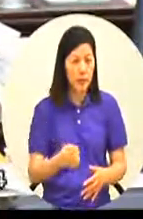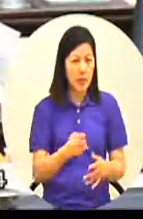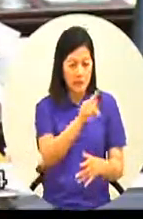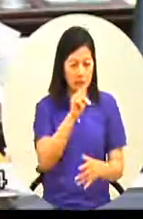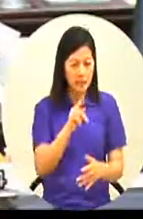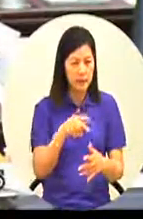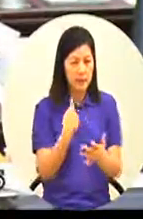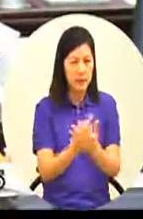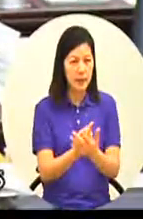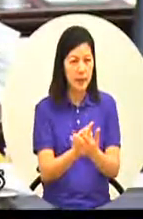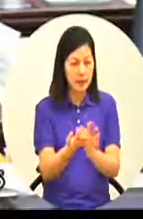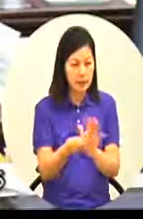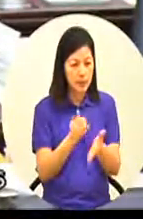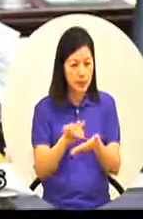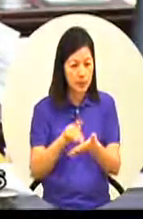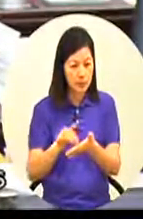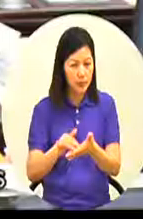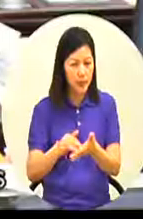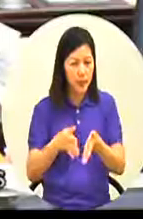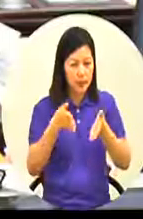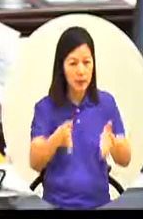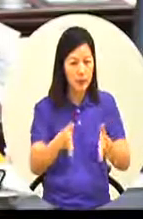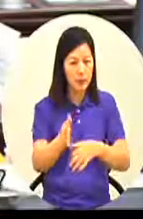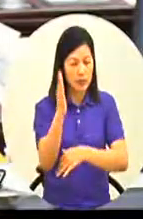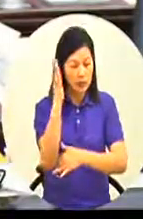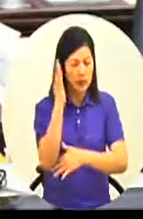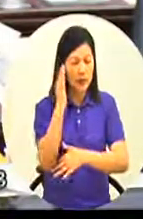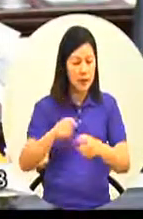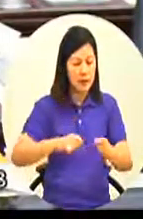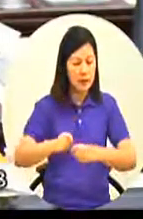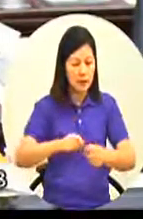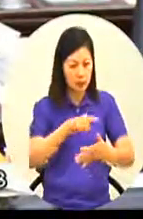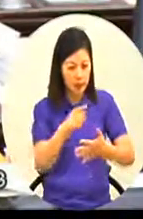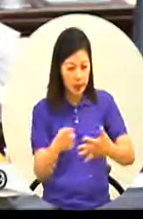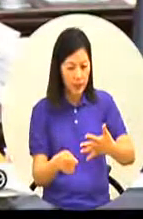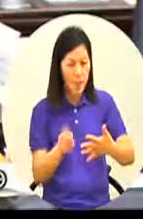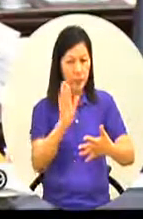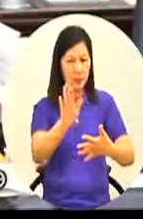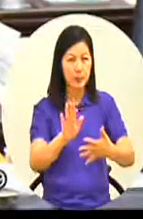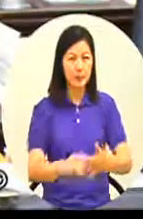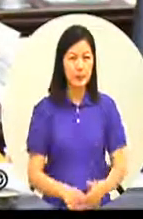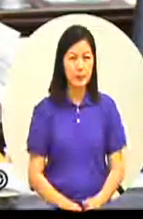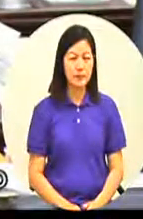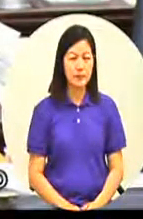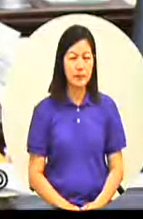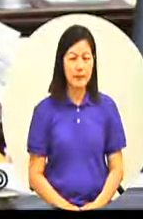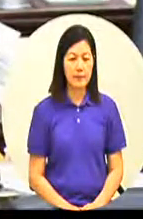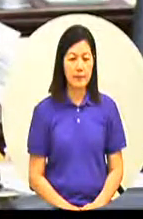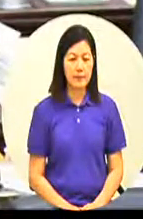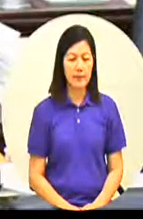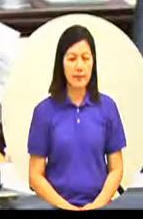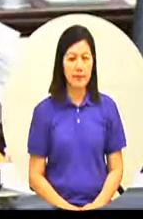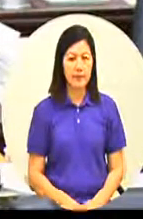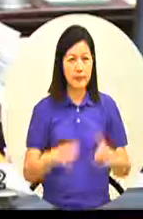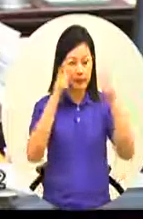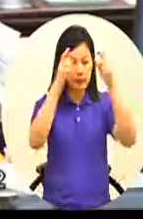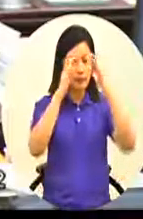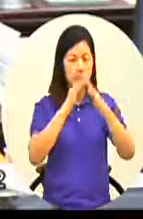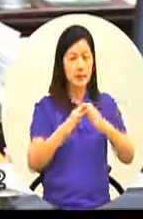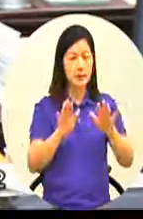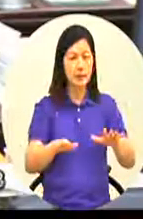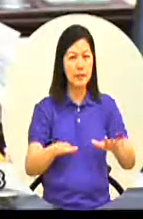决定施政政策的优先顺序的重新排序嘛。所以我刚刚就讲，那我们现在高雄市我们现在要